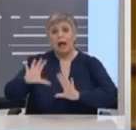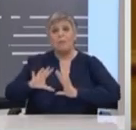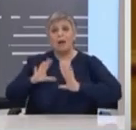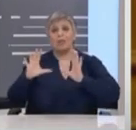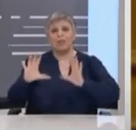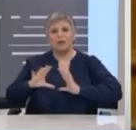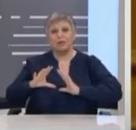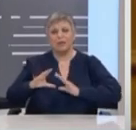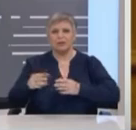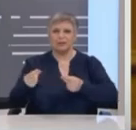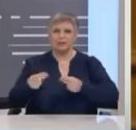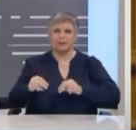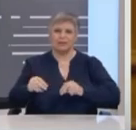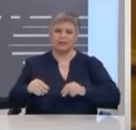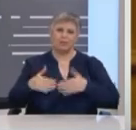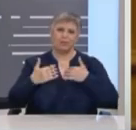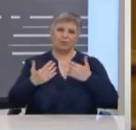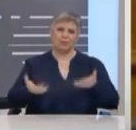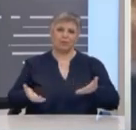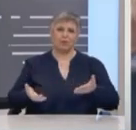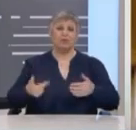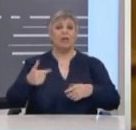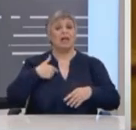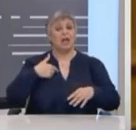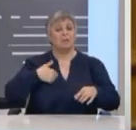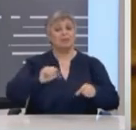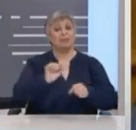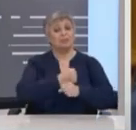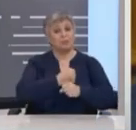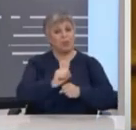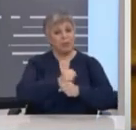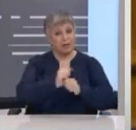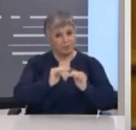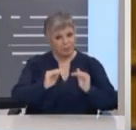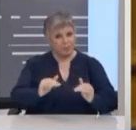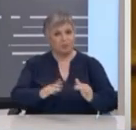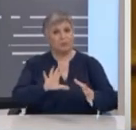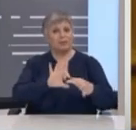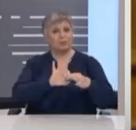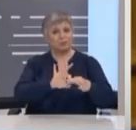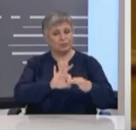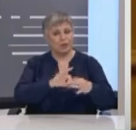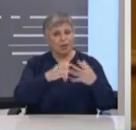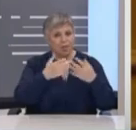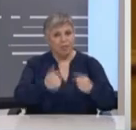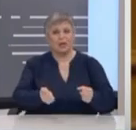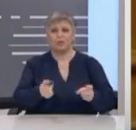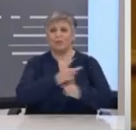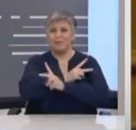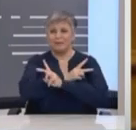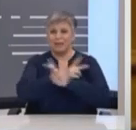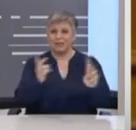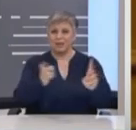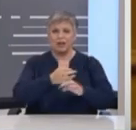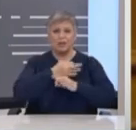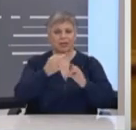λύση. Αλλά εμείς πρέπει να επιμείνουμε. Με τις συμμαχίες μας, με τις κρυστάλλινες θέσεις μας, αξιοποιώντας τον ευρωπαϊκό και